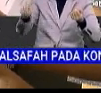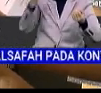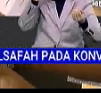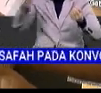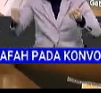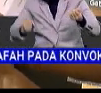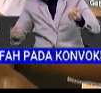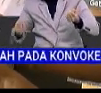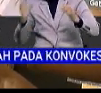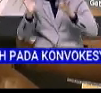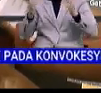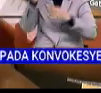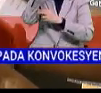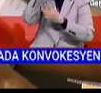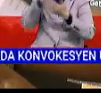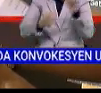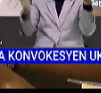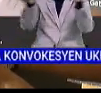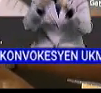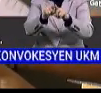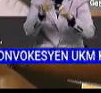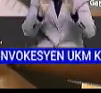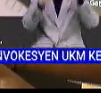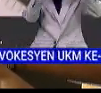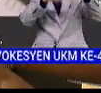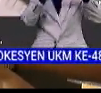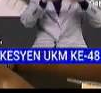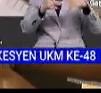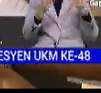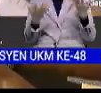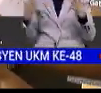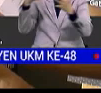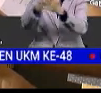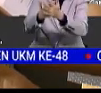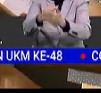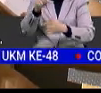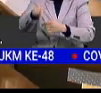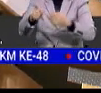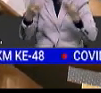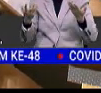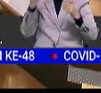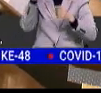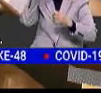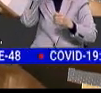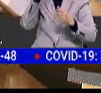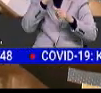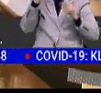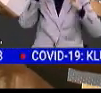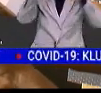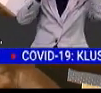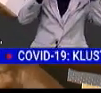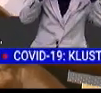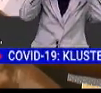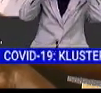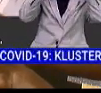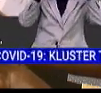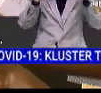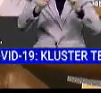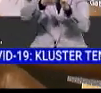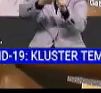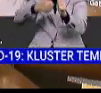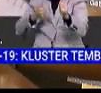to do in an emergency. You know, got hujan or some car crash in front of you, you know not to panic. You can avoid the